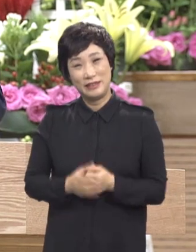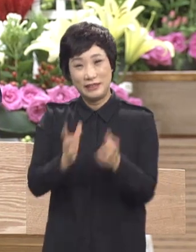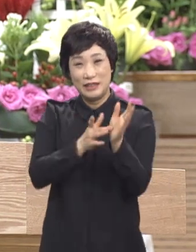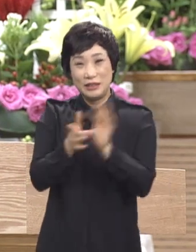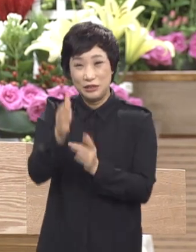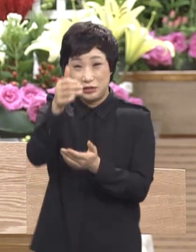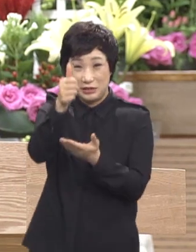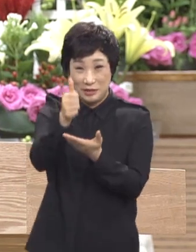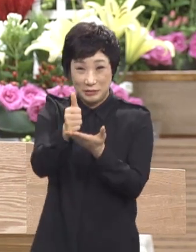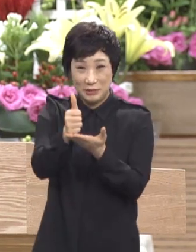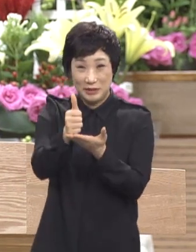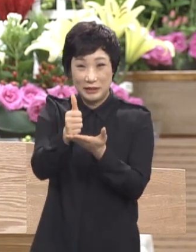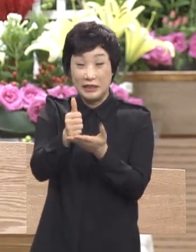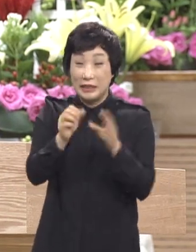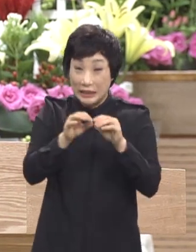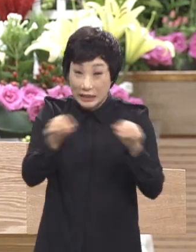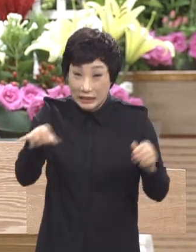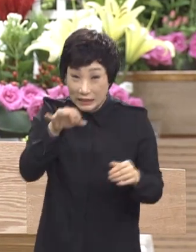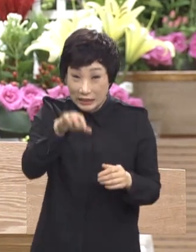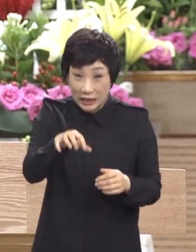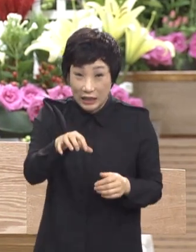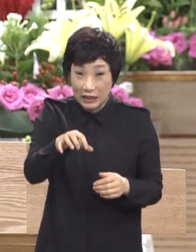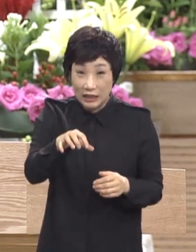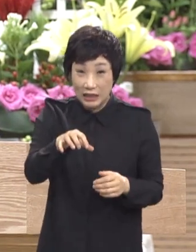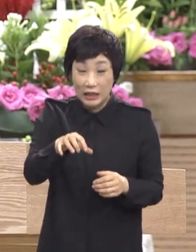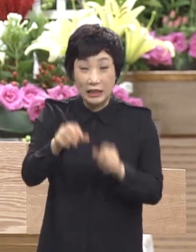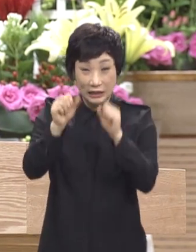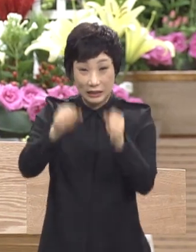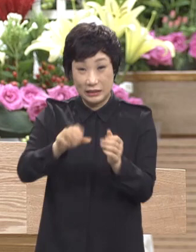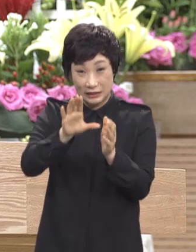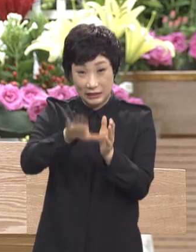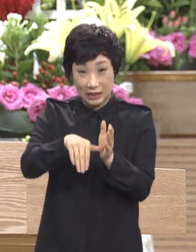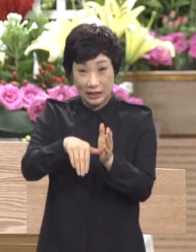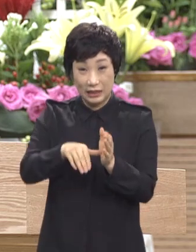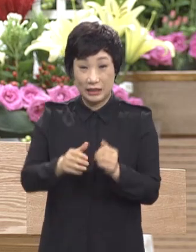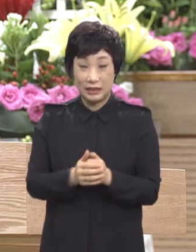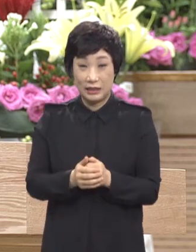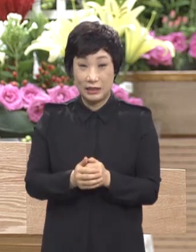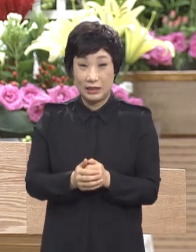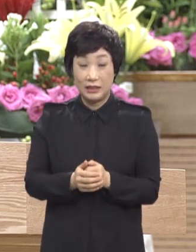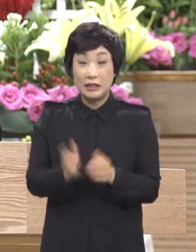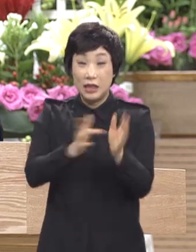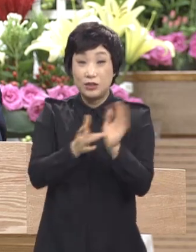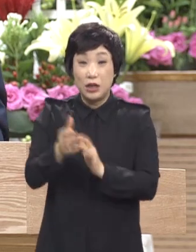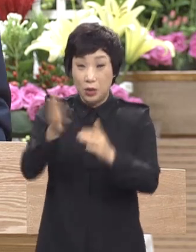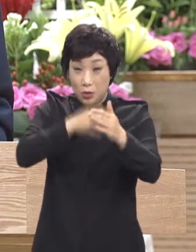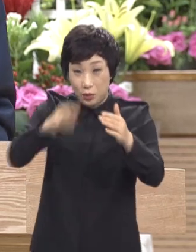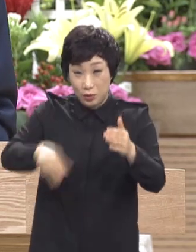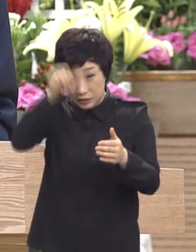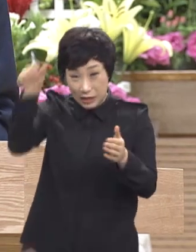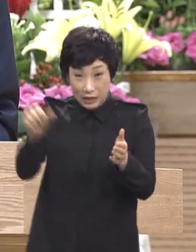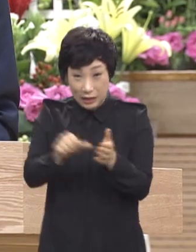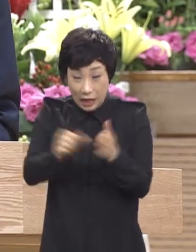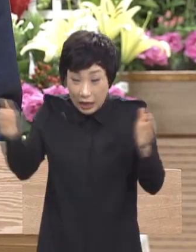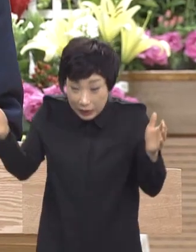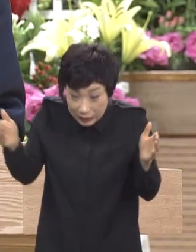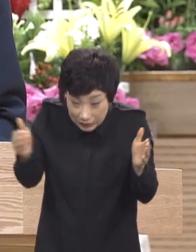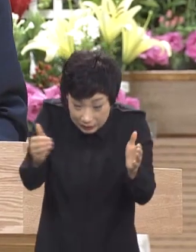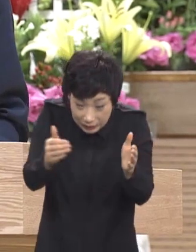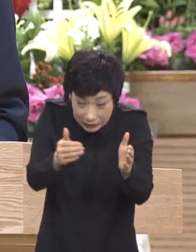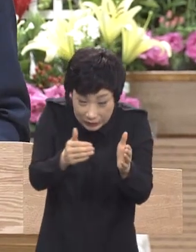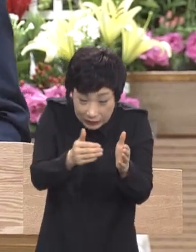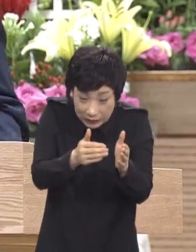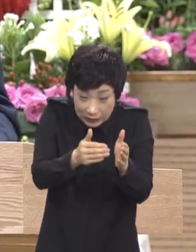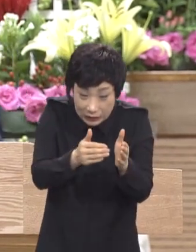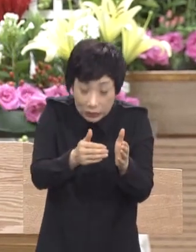예수께서 이 땅에 계실 때 자기 공생애를 마감을 잠시